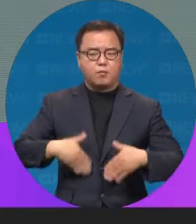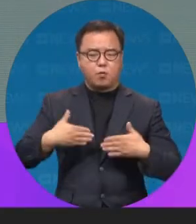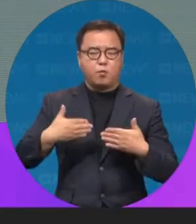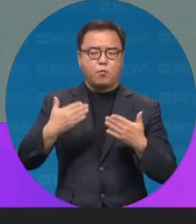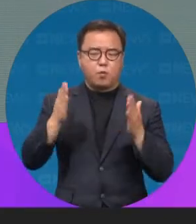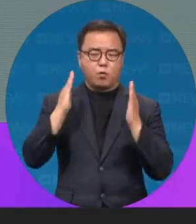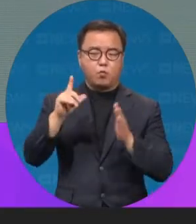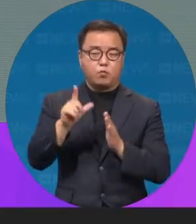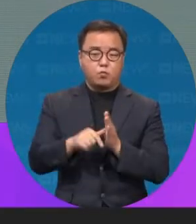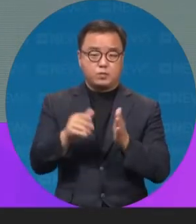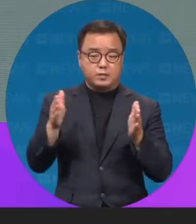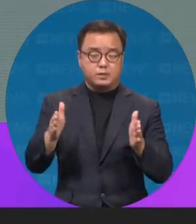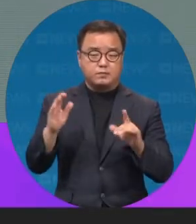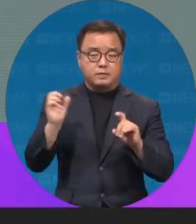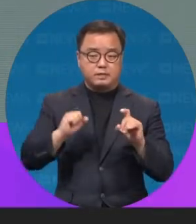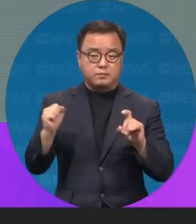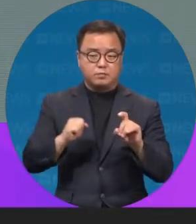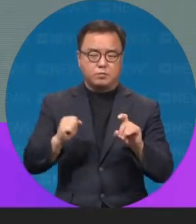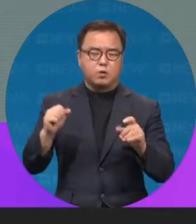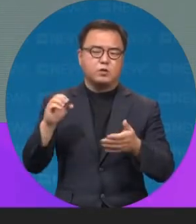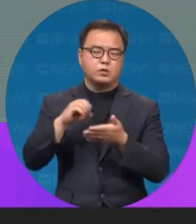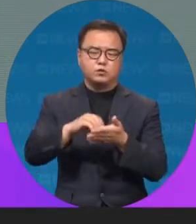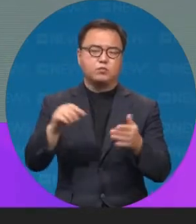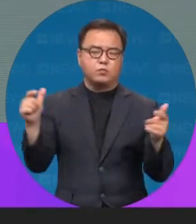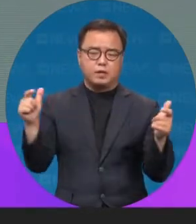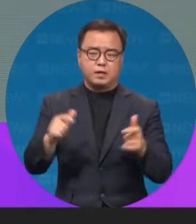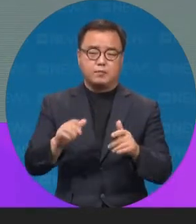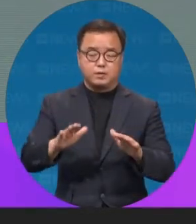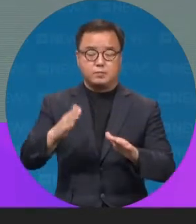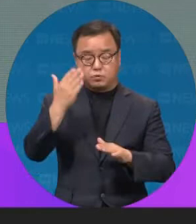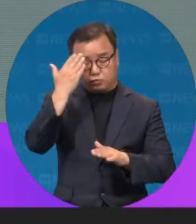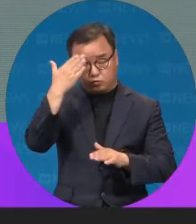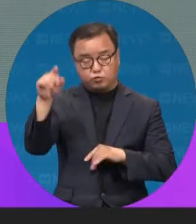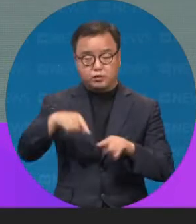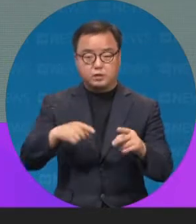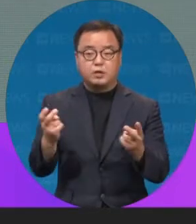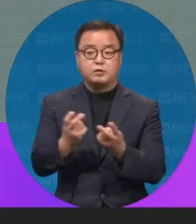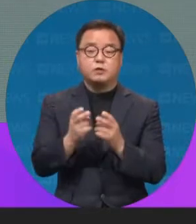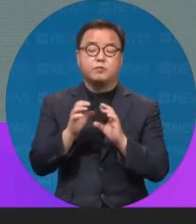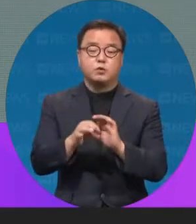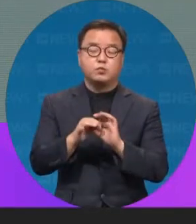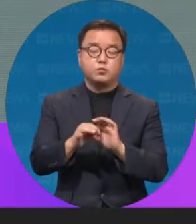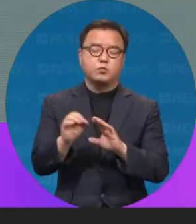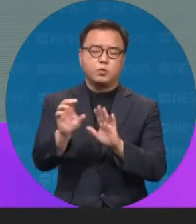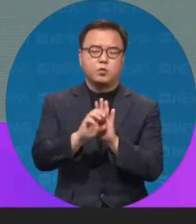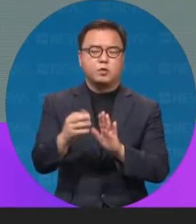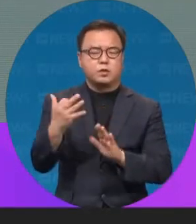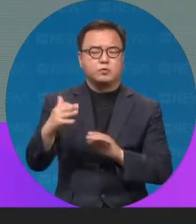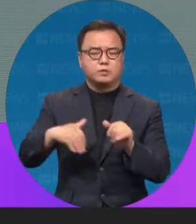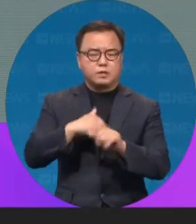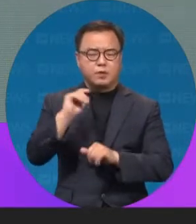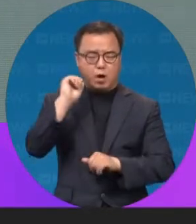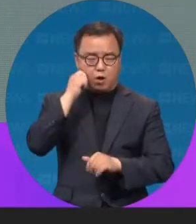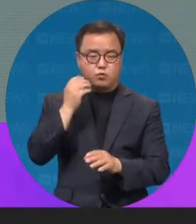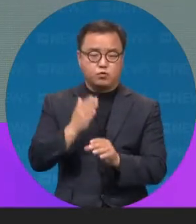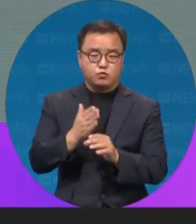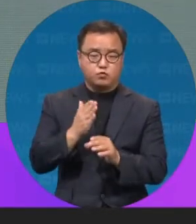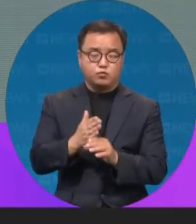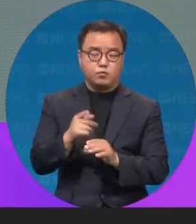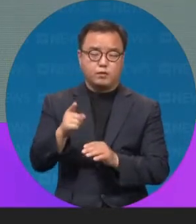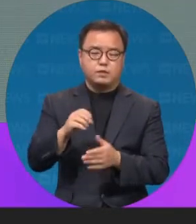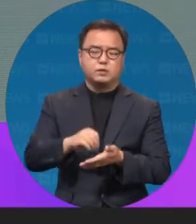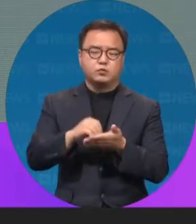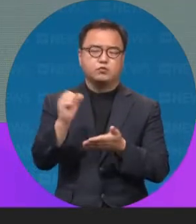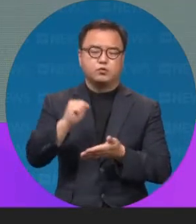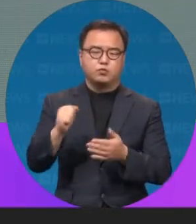감소한 것으로 나타 나기도 했죠 이번 무료 등록금 정책이 코론 화로 어려운 c 게 이 커뮤니티 칼리지에 등 농로를 끌어올릴 수